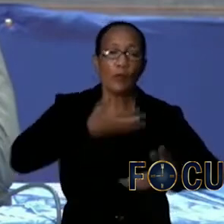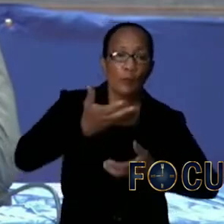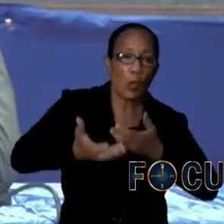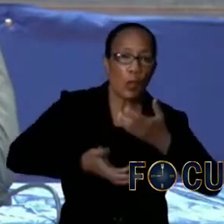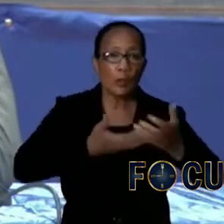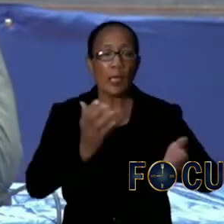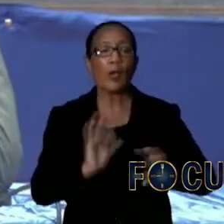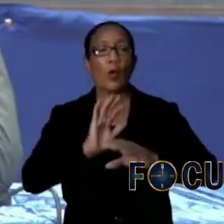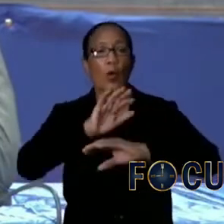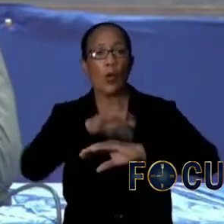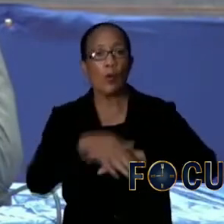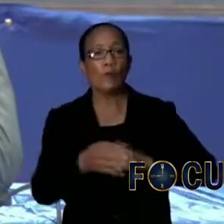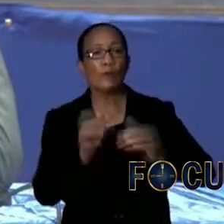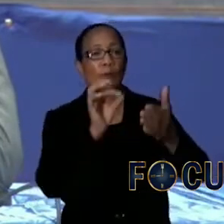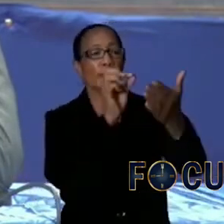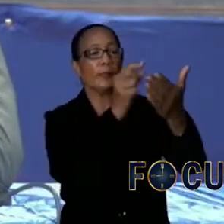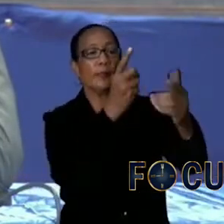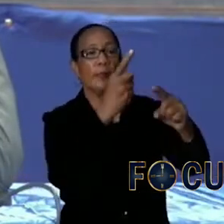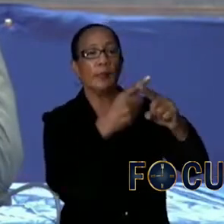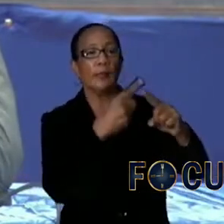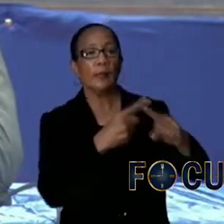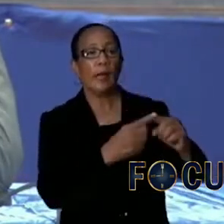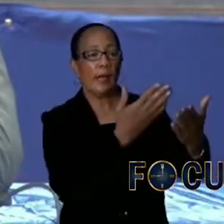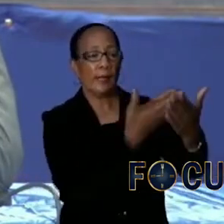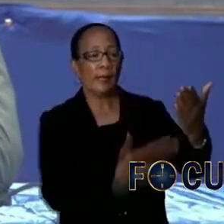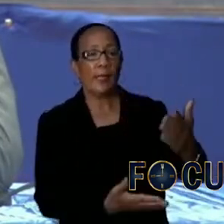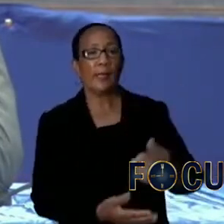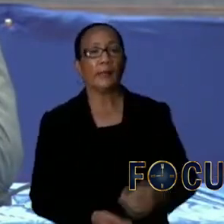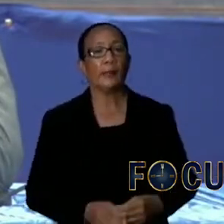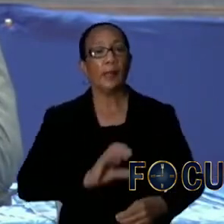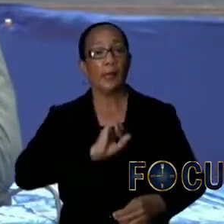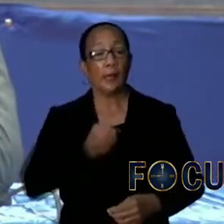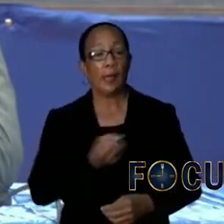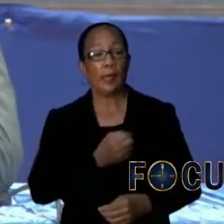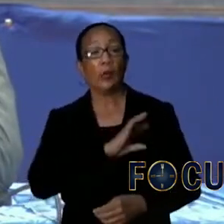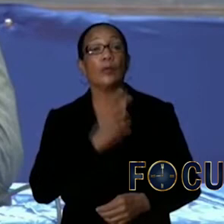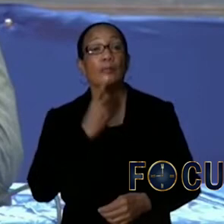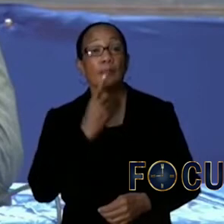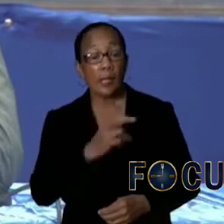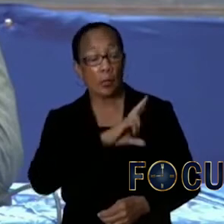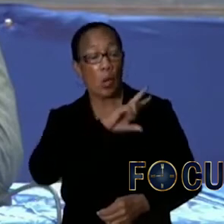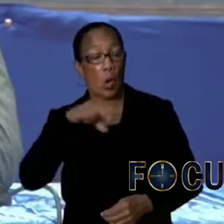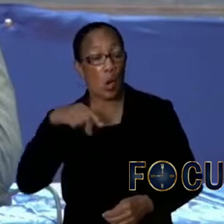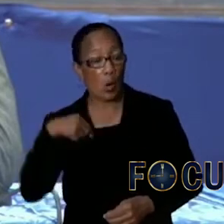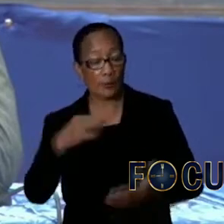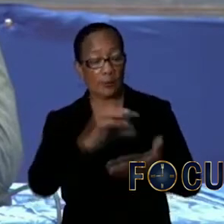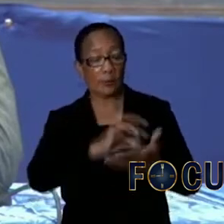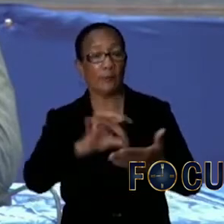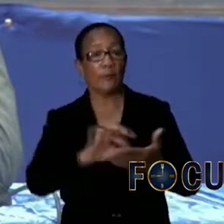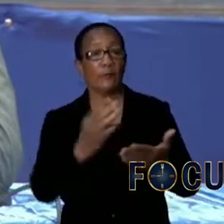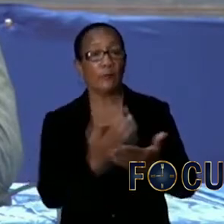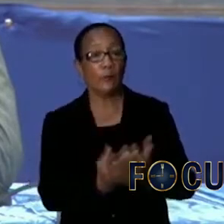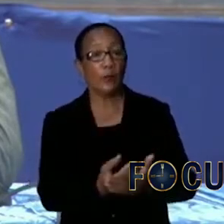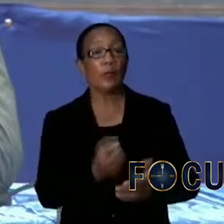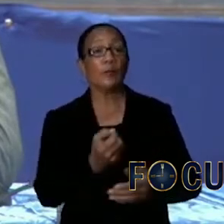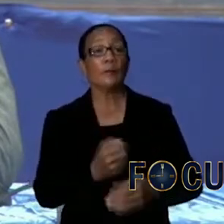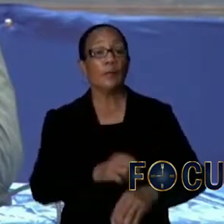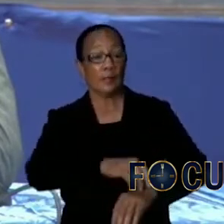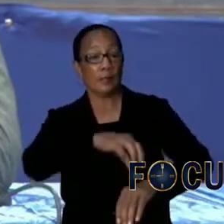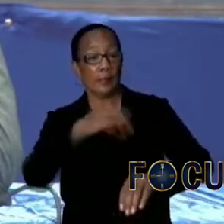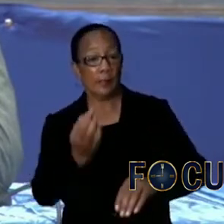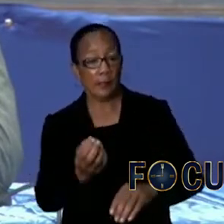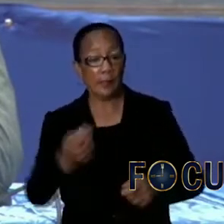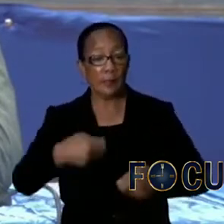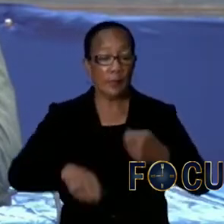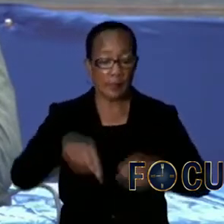enquête. Inmiddels kan ik ook verklappen, kreeg ik net binnen, dat wij onze registratiecommissie voor geneesmiddelen deze